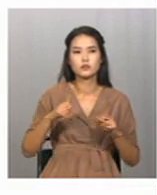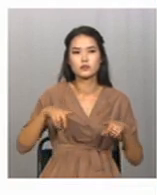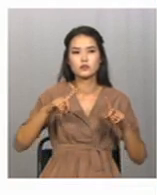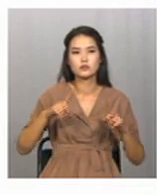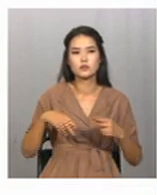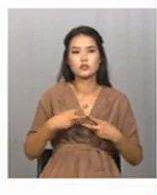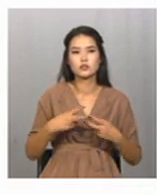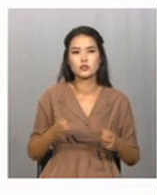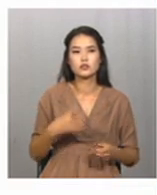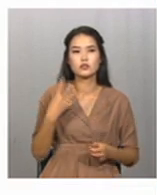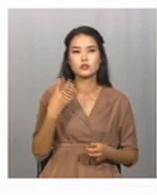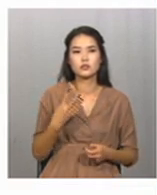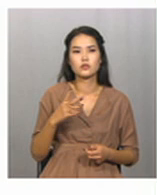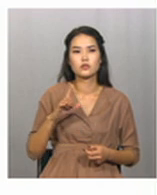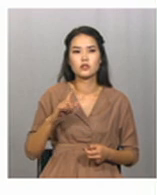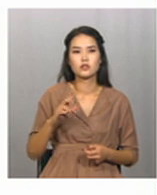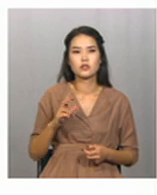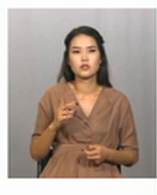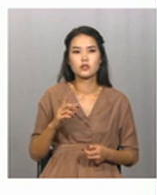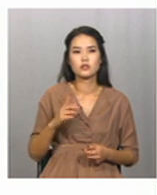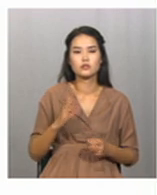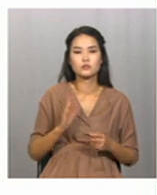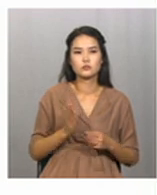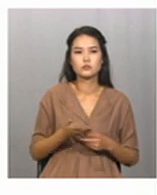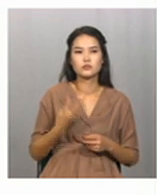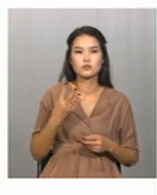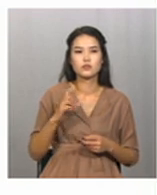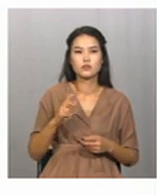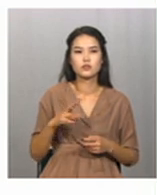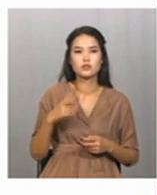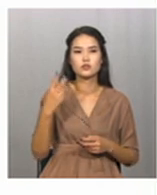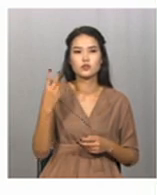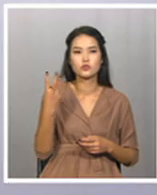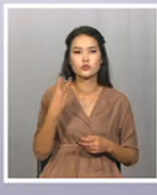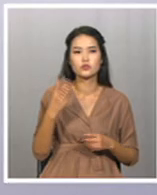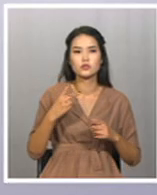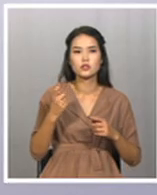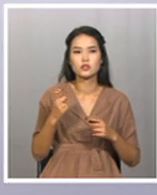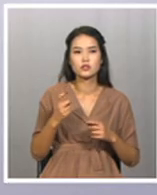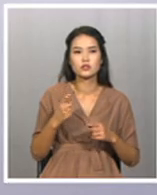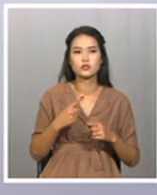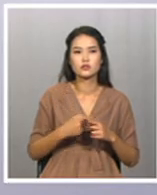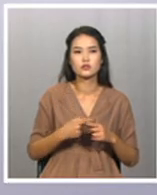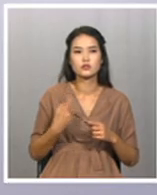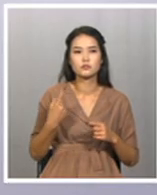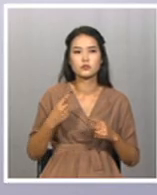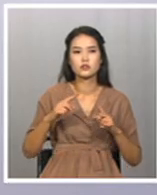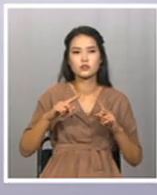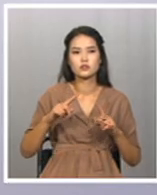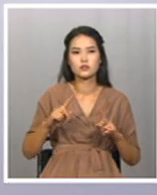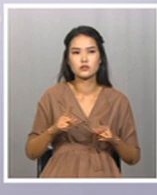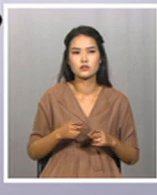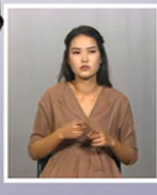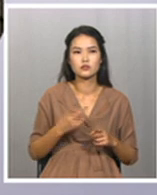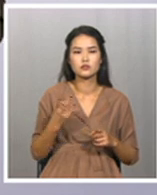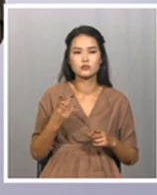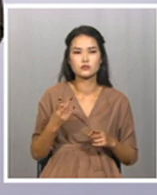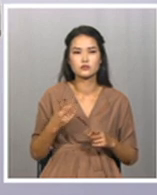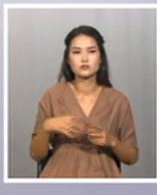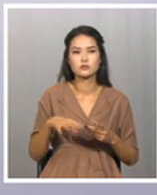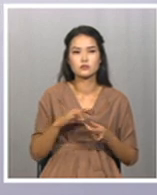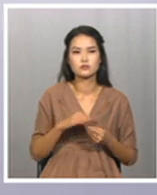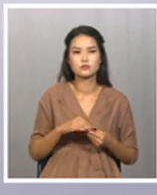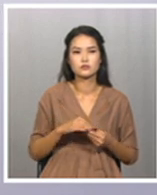логарифмінің 4 дәрежесінің туындысын табу керек. Алдымен дәрежелік функцияның туындысын табу ережесін